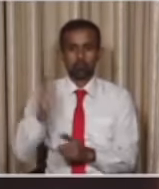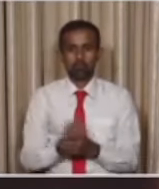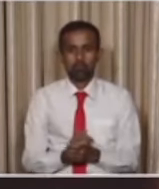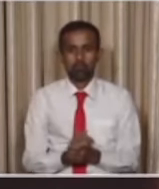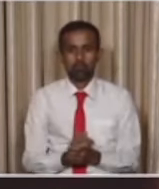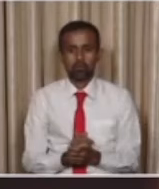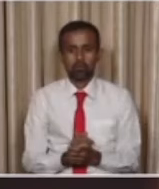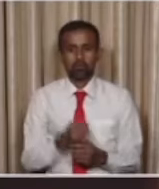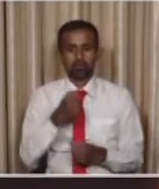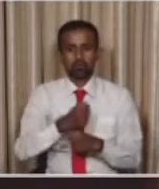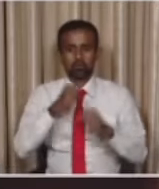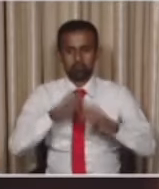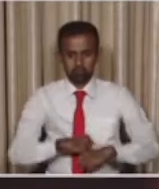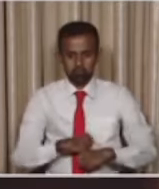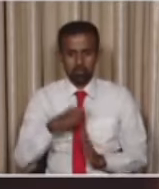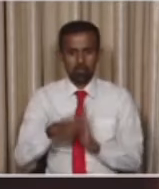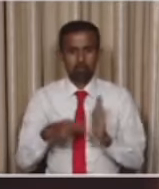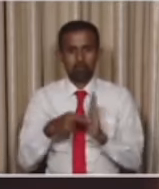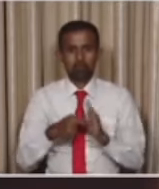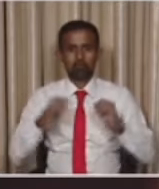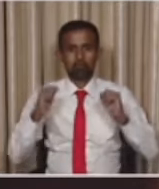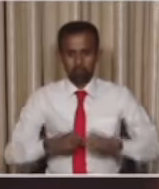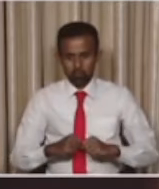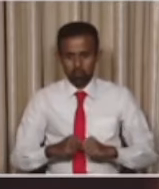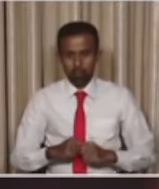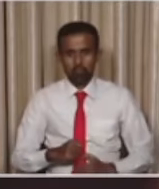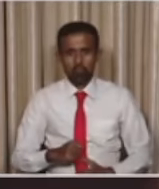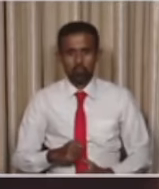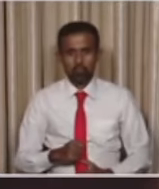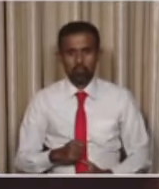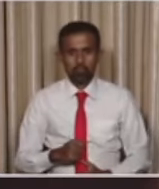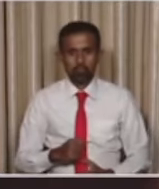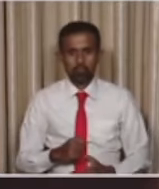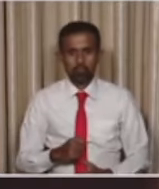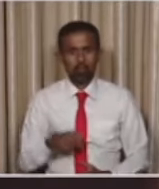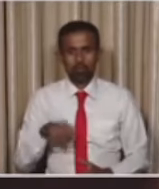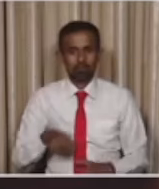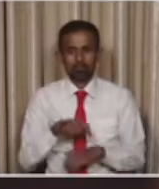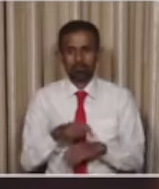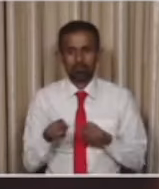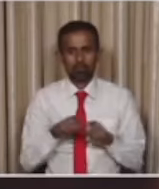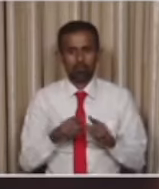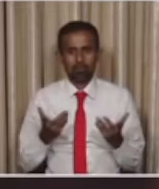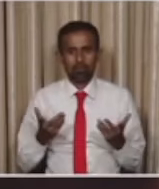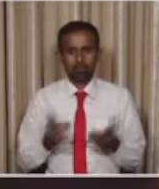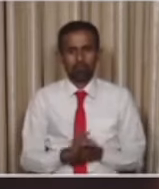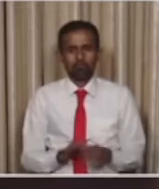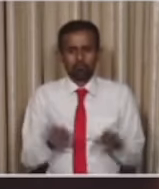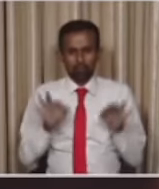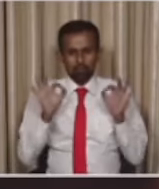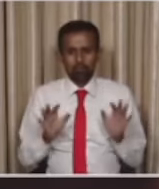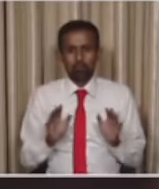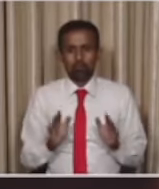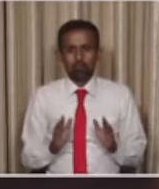උනේ ආණ්ඩුව වැටුණා රටේ ආර්ථිකය වැටුණා ඉතින් ඕවා උනේ ඒකයි එක නෑ දැන් එහෙම නෑ දැන් බලන්න නියම විදියට වැඩ